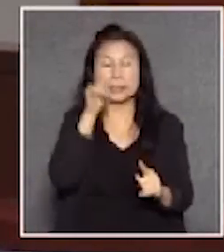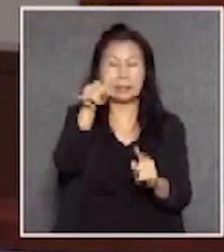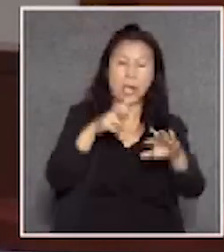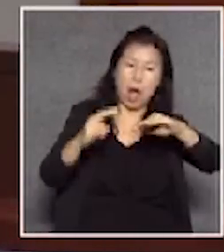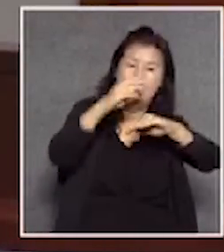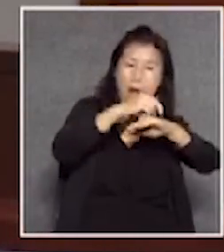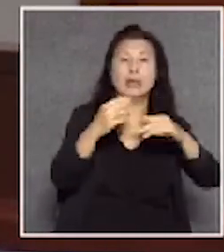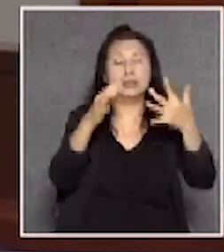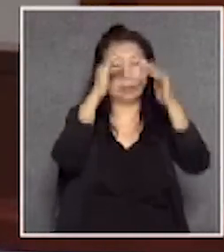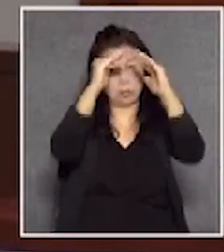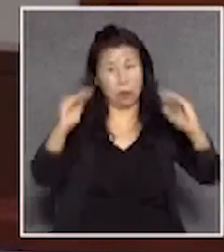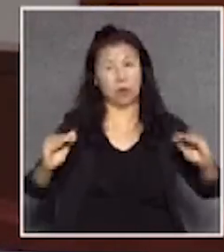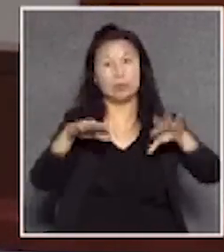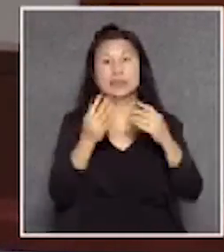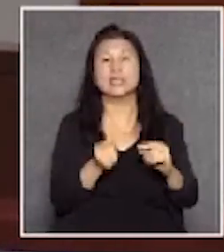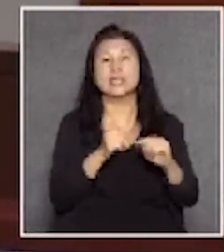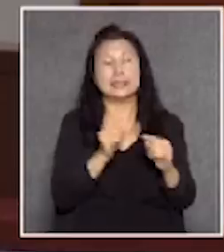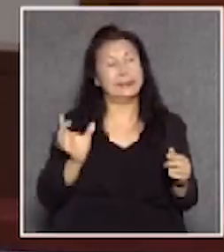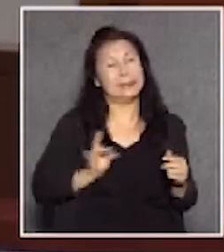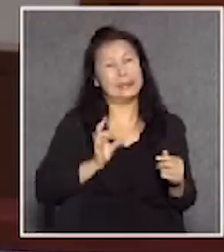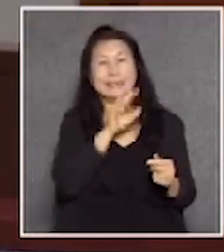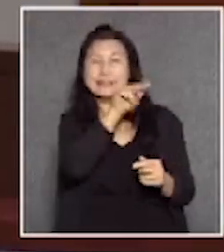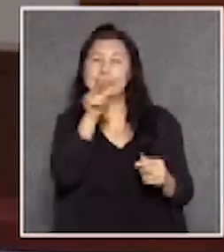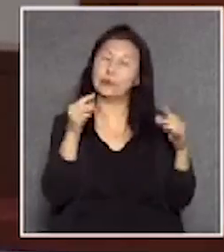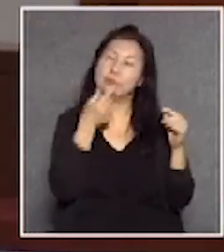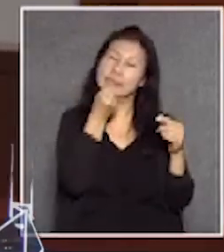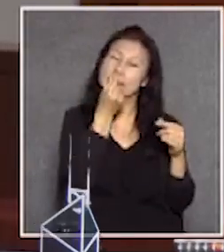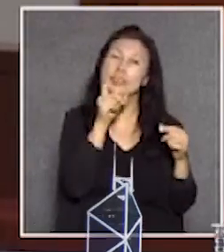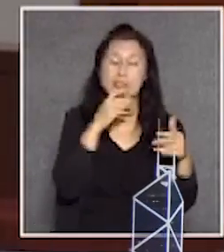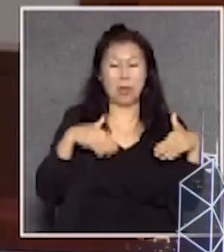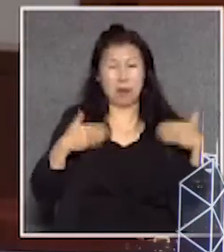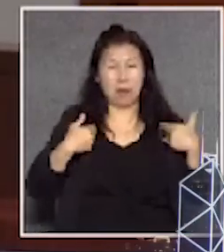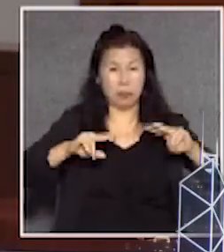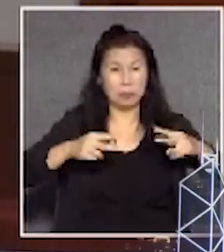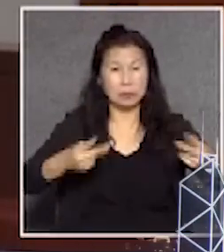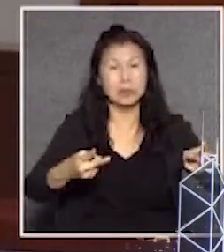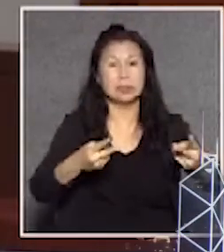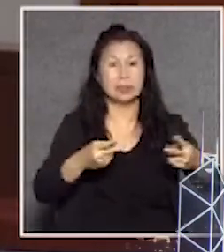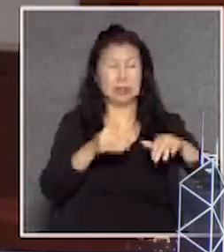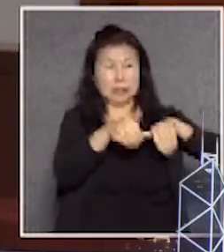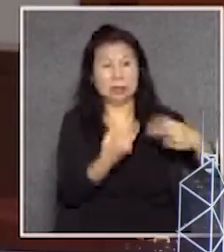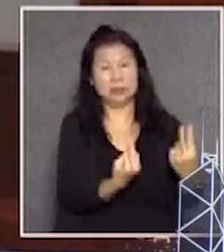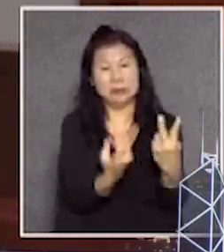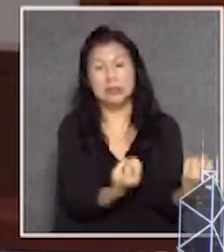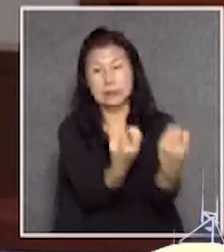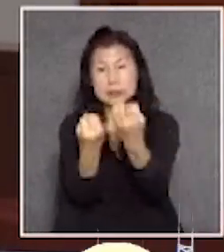營、自然觀賞的地點，康樂發展的潛力和郊野公園環境相